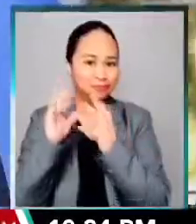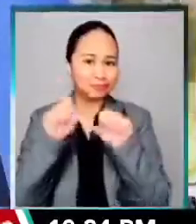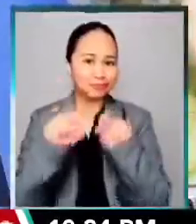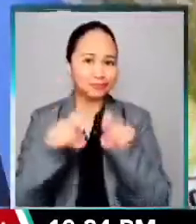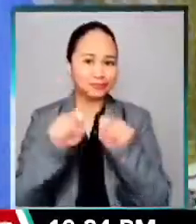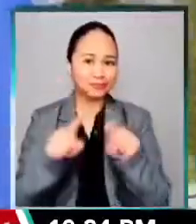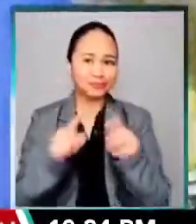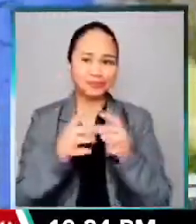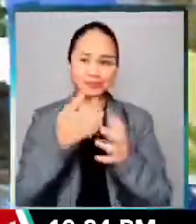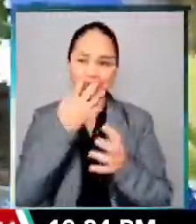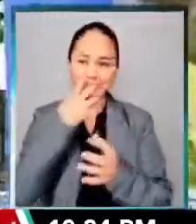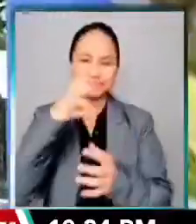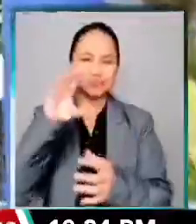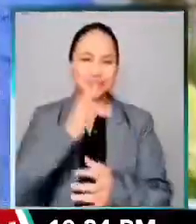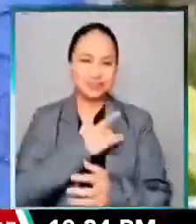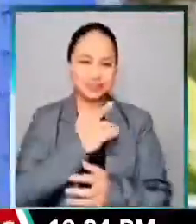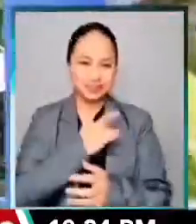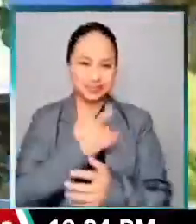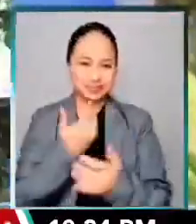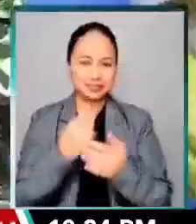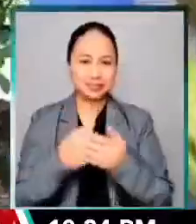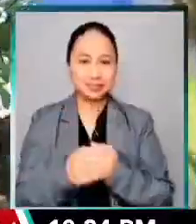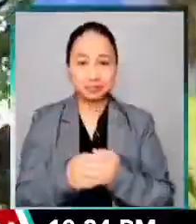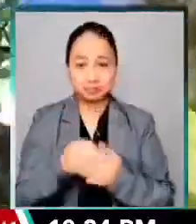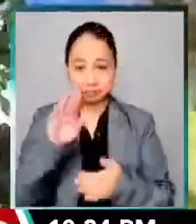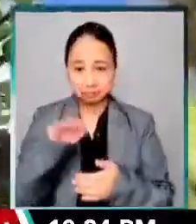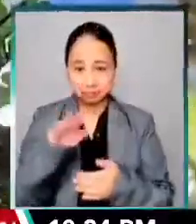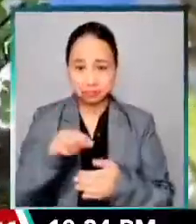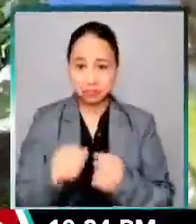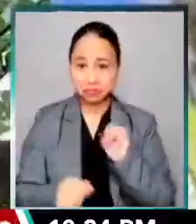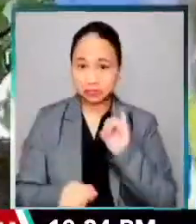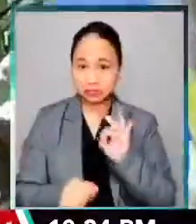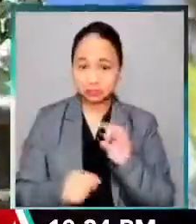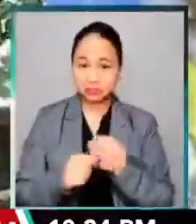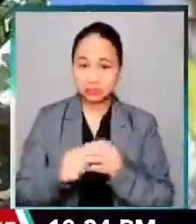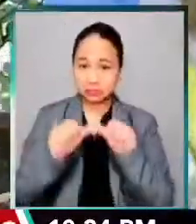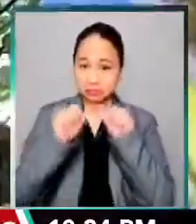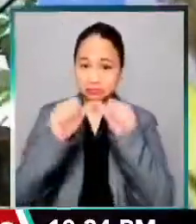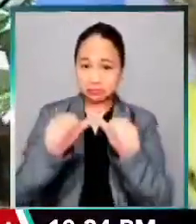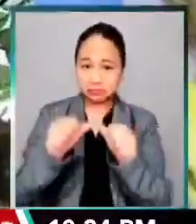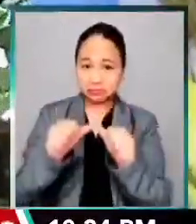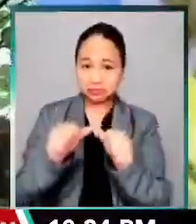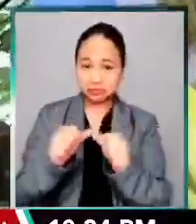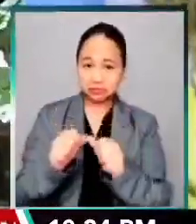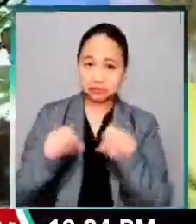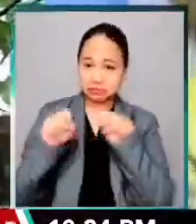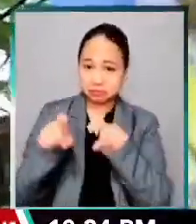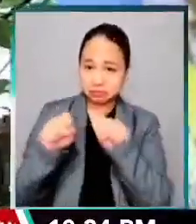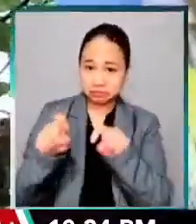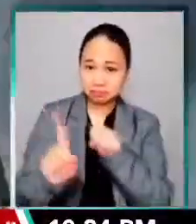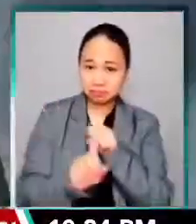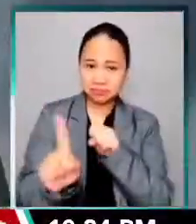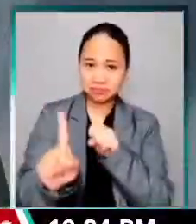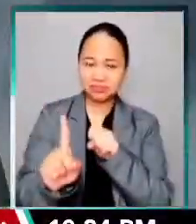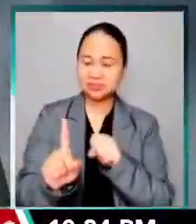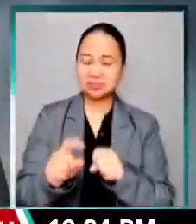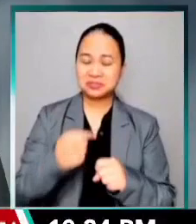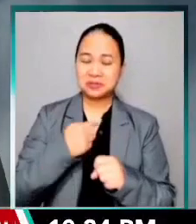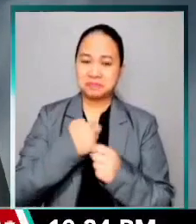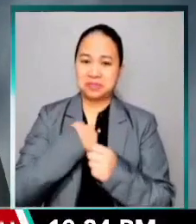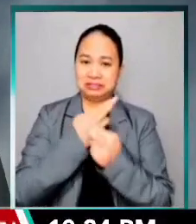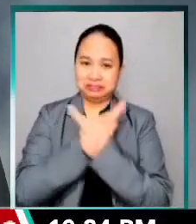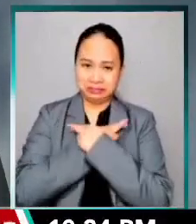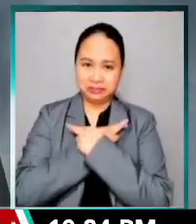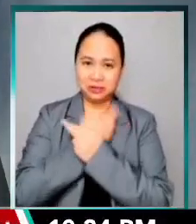Pag ganito ba kainit ang panahon, ikaw ba ay nag-iikot-ikot? Hindi na po. Ano na lang ginagawa? Kaya nga ako kasi sobrang init eh. Ayon sa